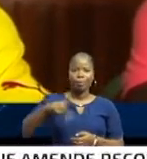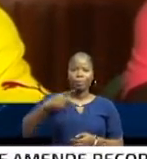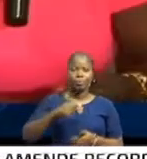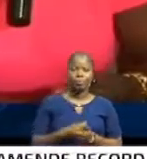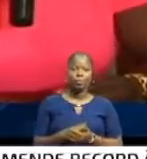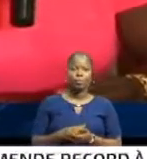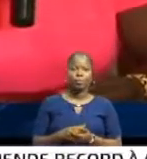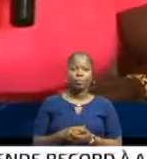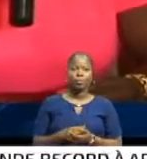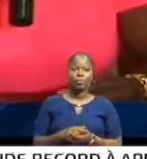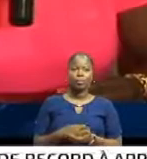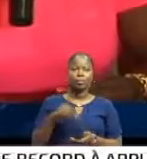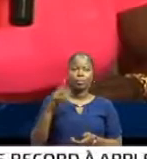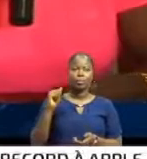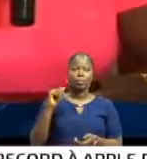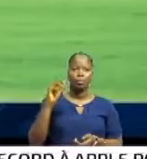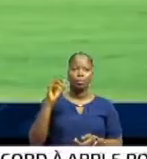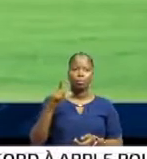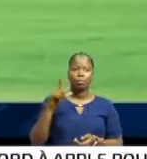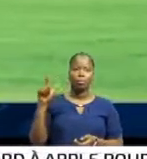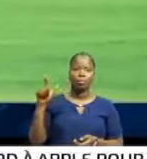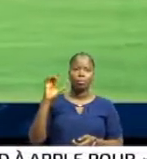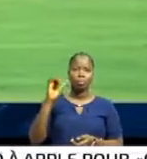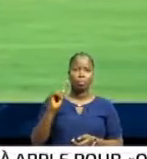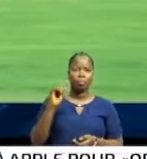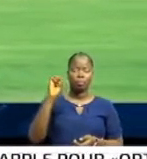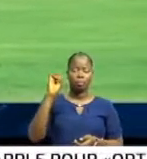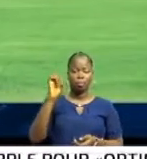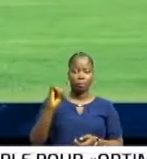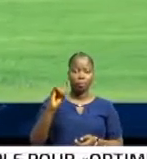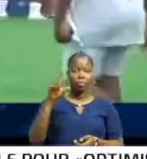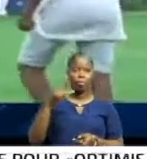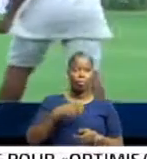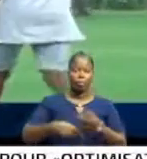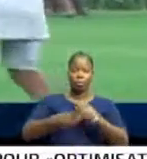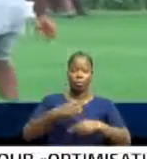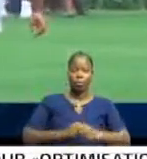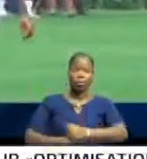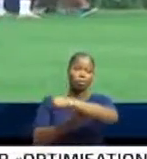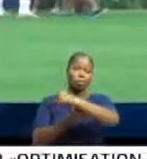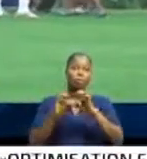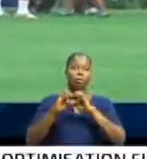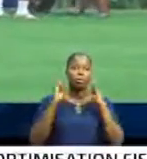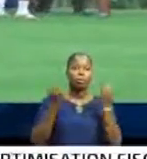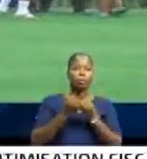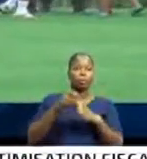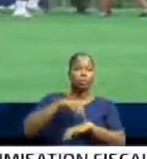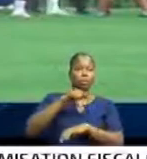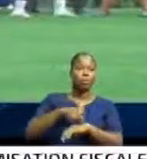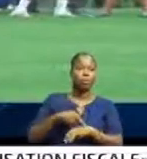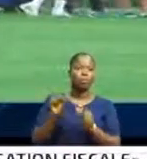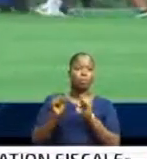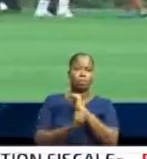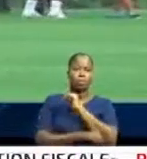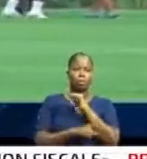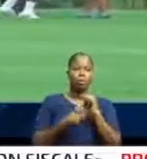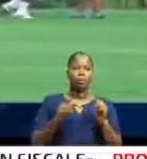d'ailleurs et lorsqu'on appelle à tout le peuple sénégalais pour venir soutenir l'équipe nationale du sénégal